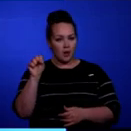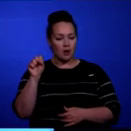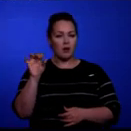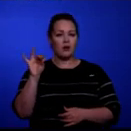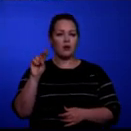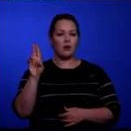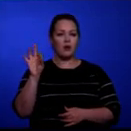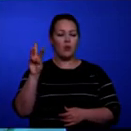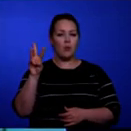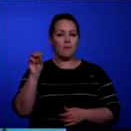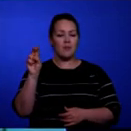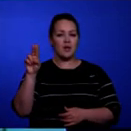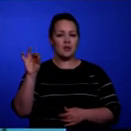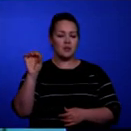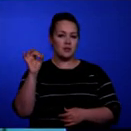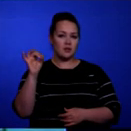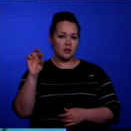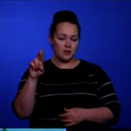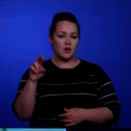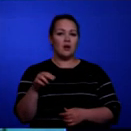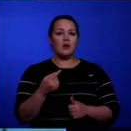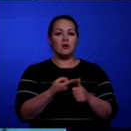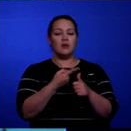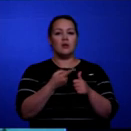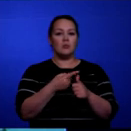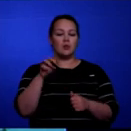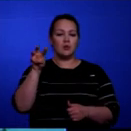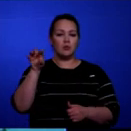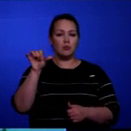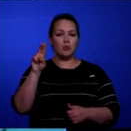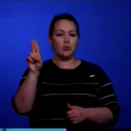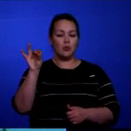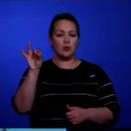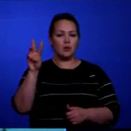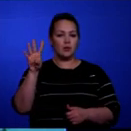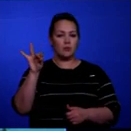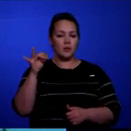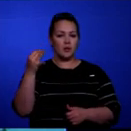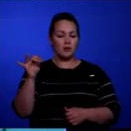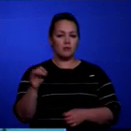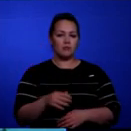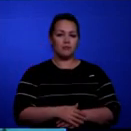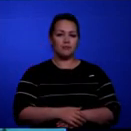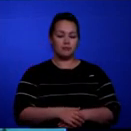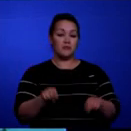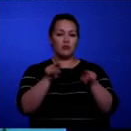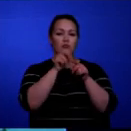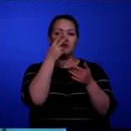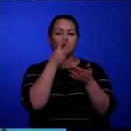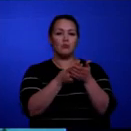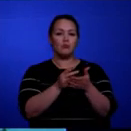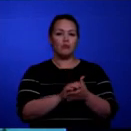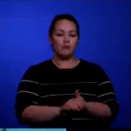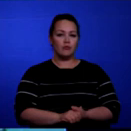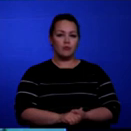посмотрите пожалуйста ребят вот так выглядит наш театр уверена что после